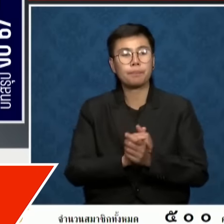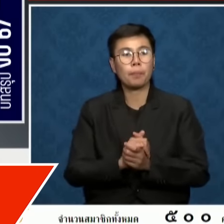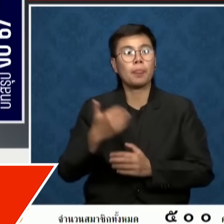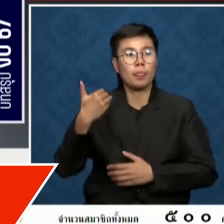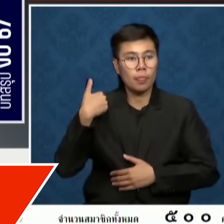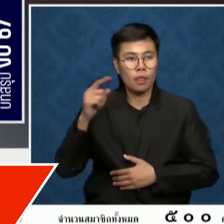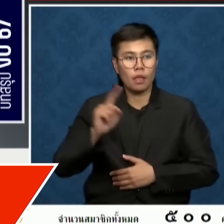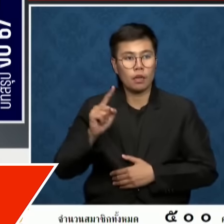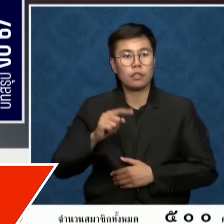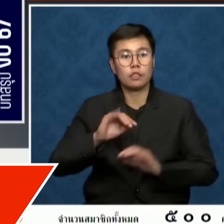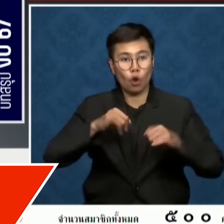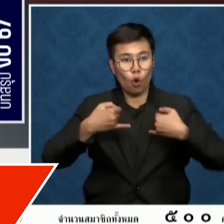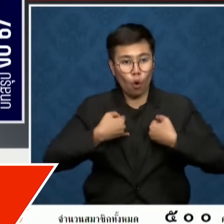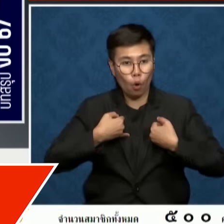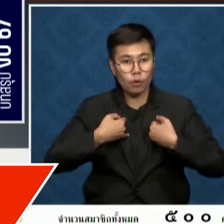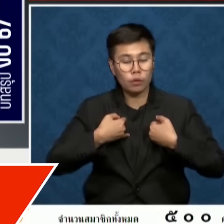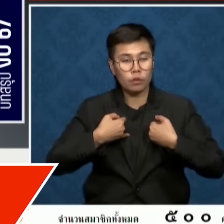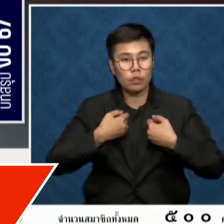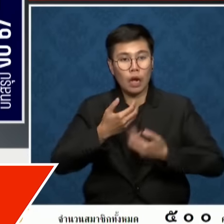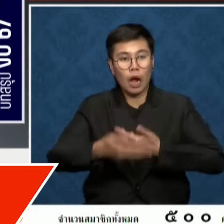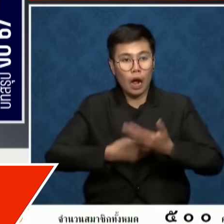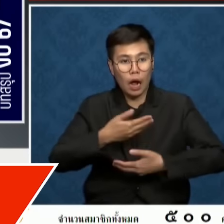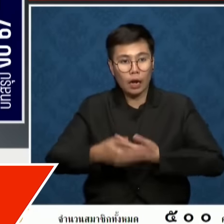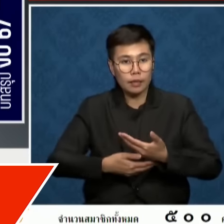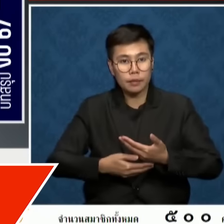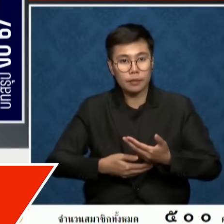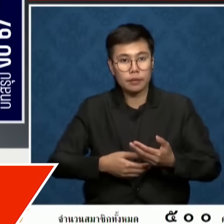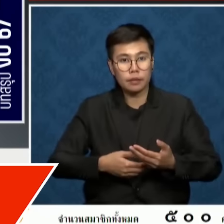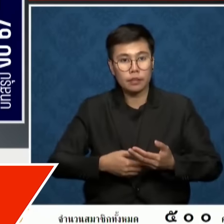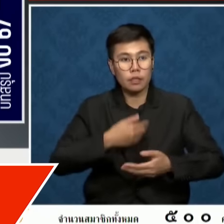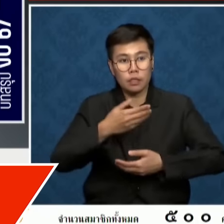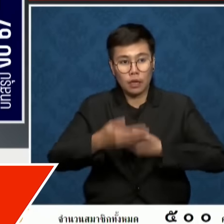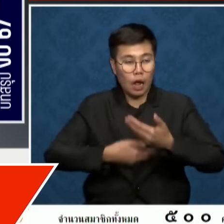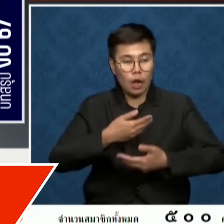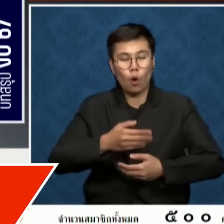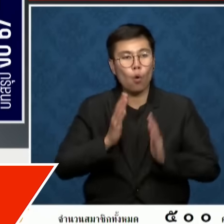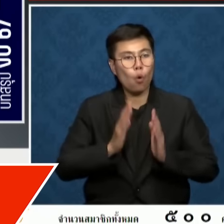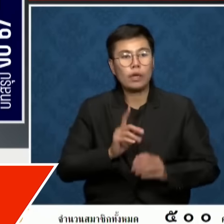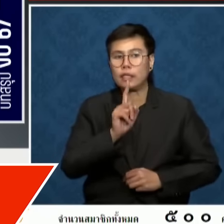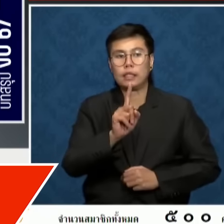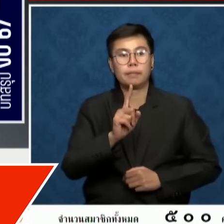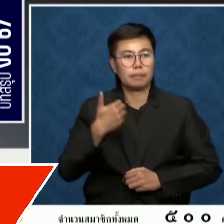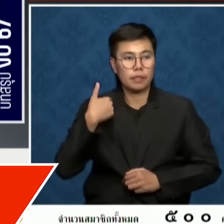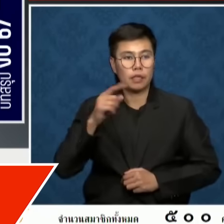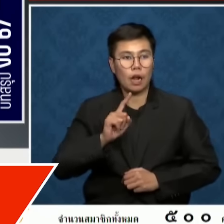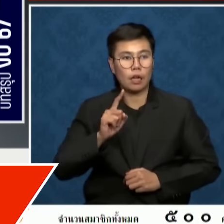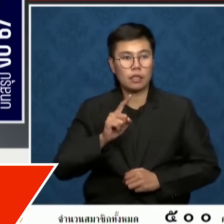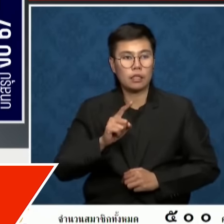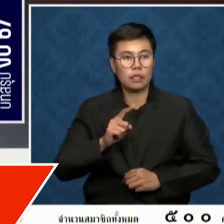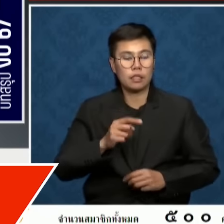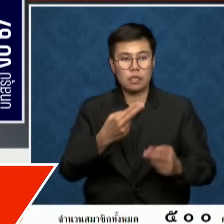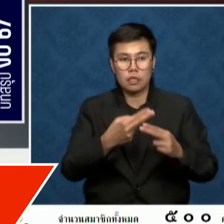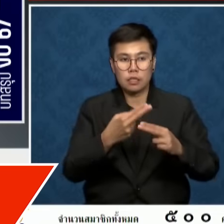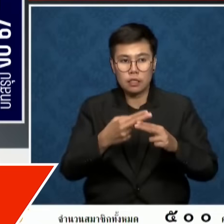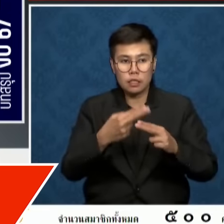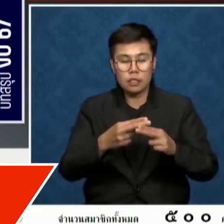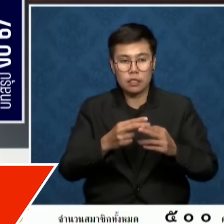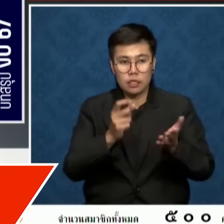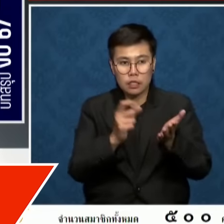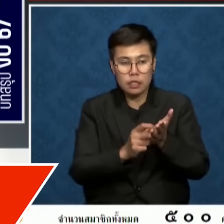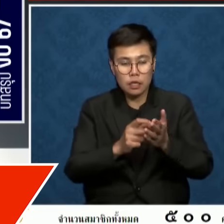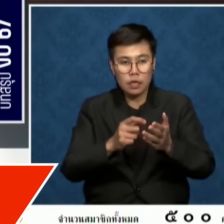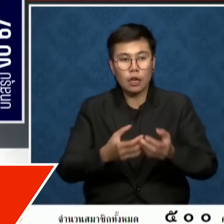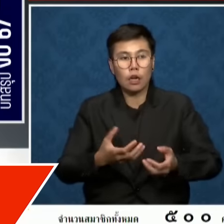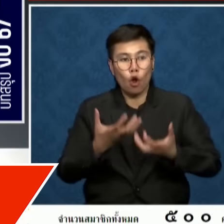เป็นทั้งผู้ขึนทาตธ สิค้านวักรรม และ